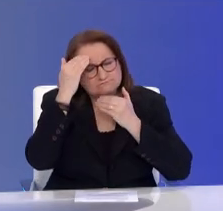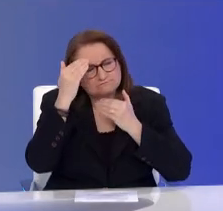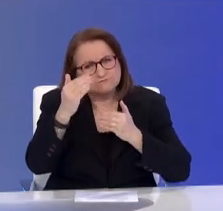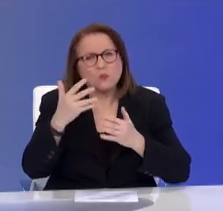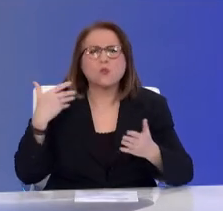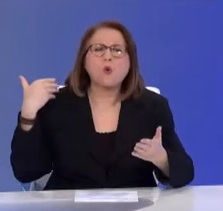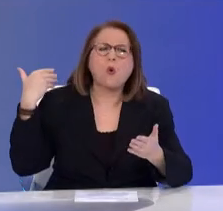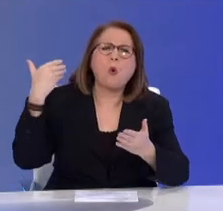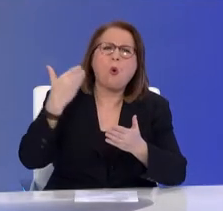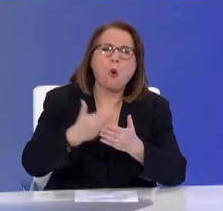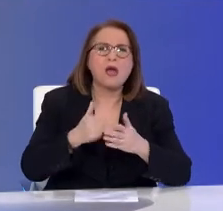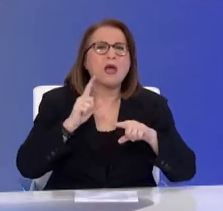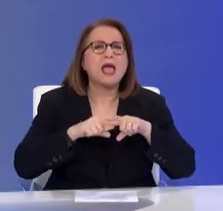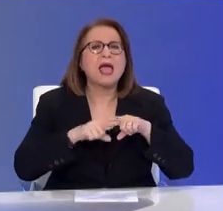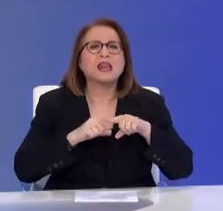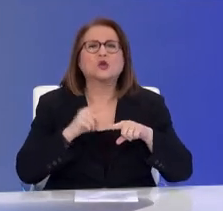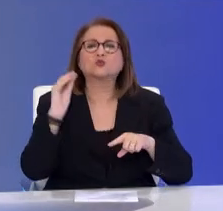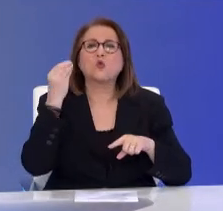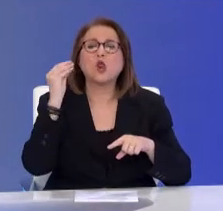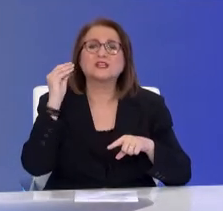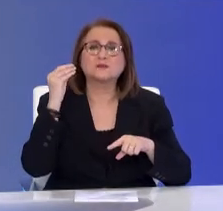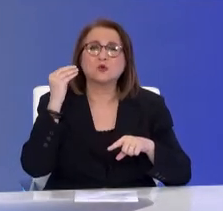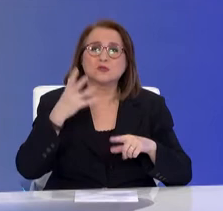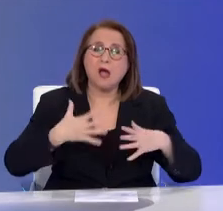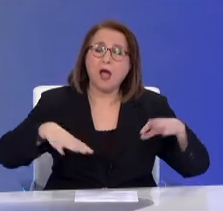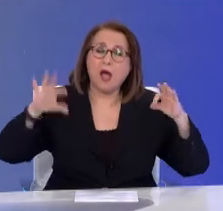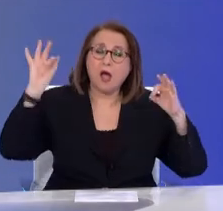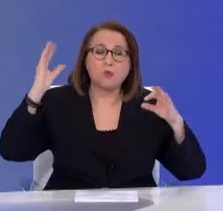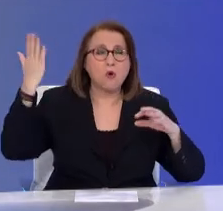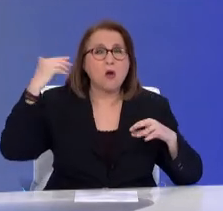βασιζόταν όλος ο ελληνικός πολιτισμός από τον Αριστοτέλη και τον Όμηρο,